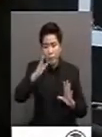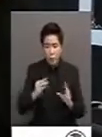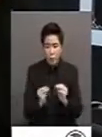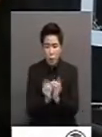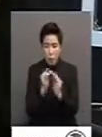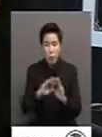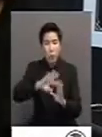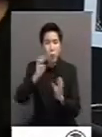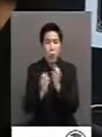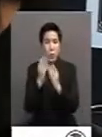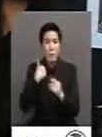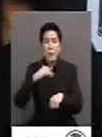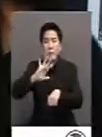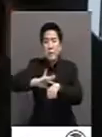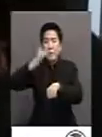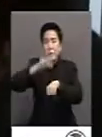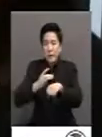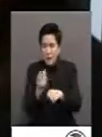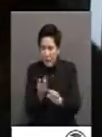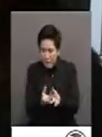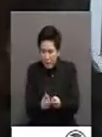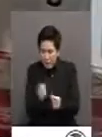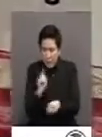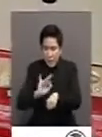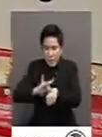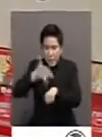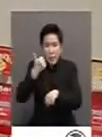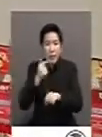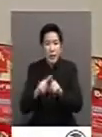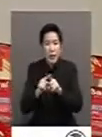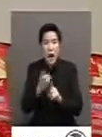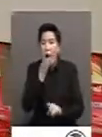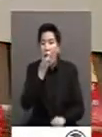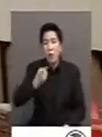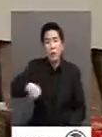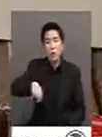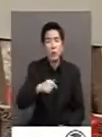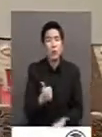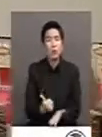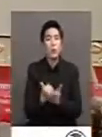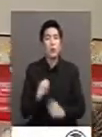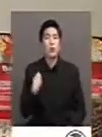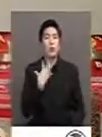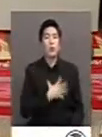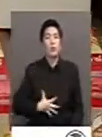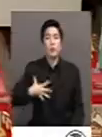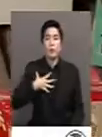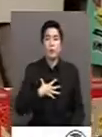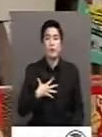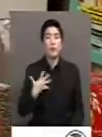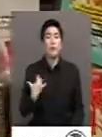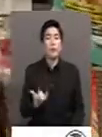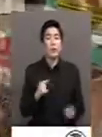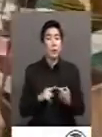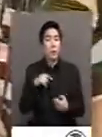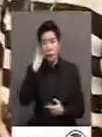ขาไฟเลยก็จะมีสารอินทรีย์เป็นแบบเป็นดินอินทรีย์ค่ะข้าวก็คือแบบดูแลช่วยเรื่องสุขภาพอย่างเงี้ยค่ะ สำหรับ